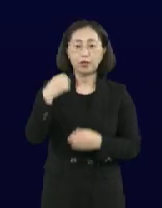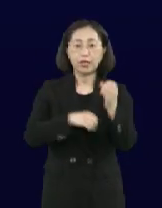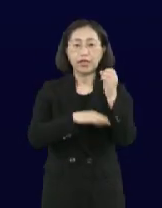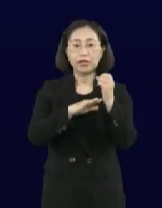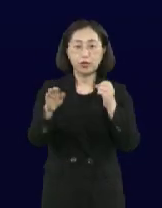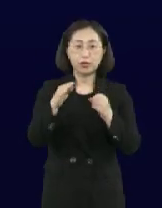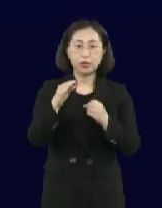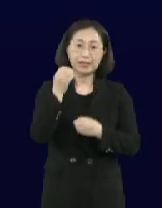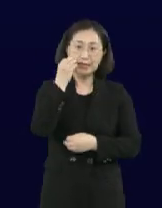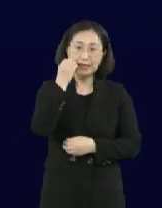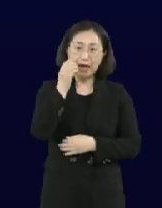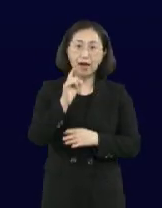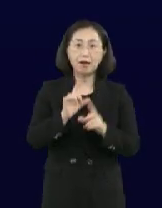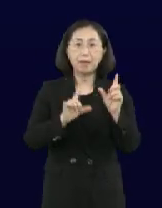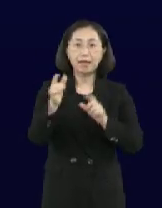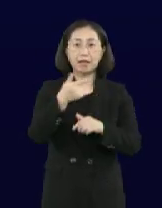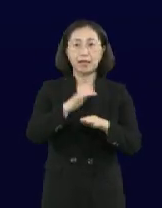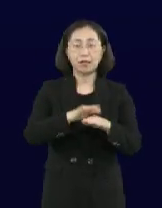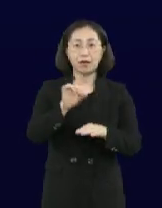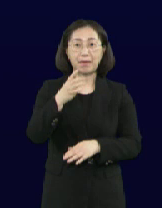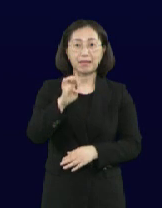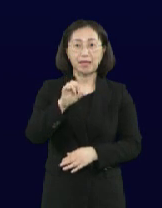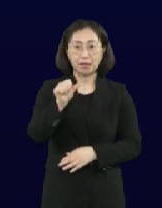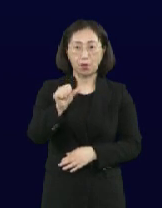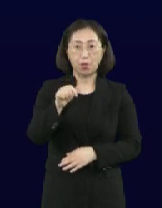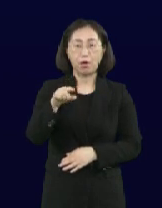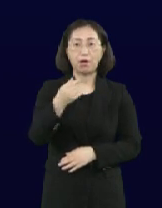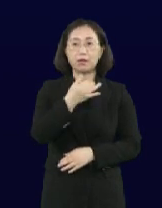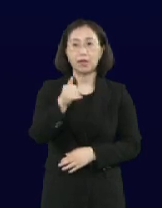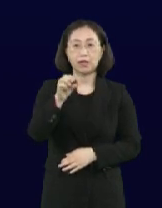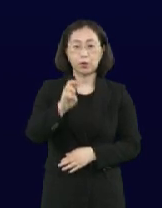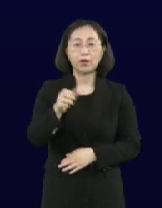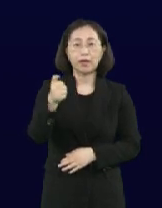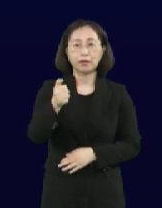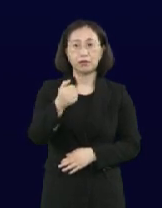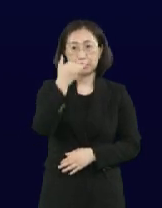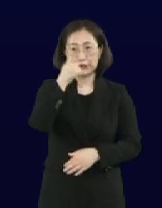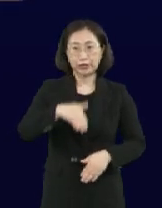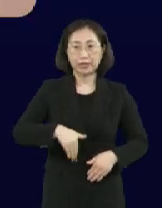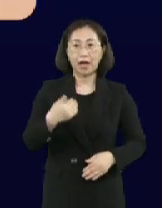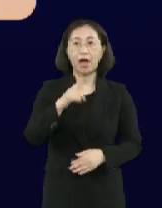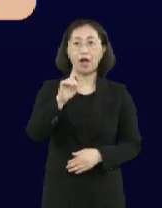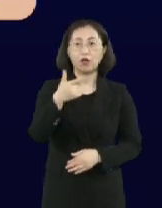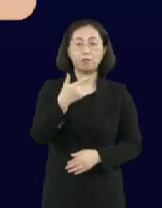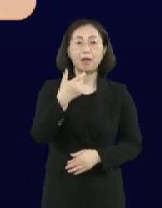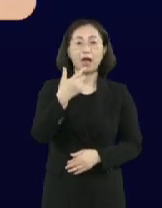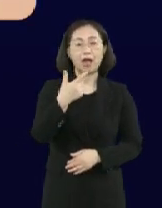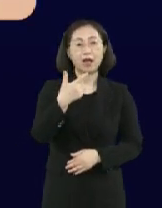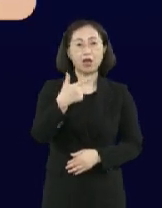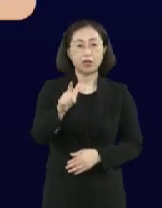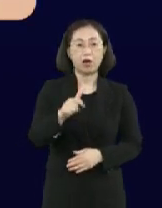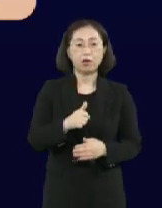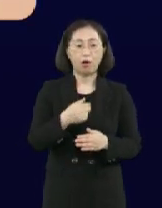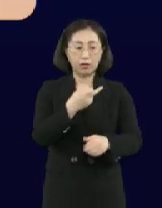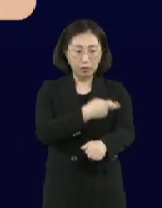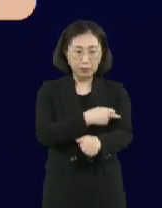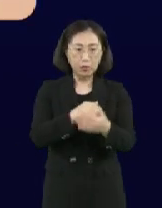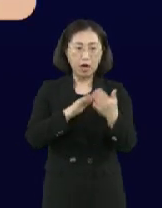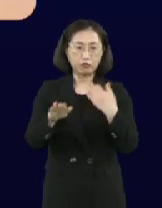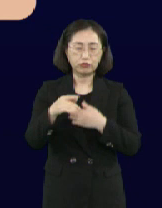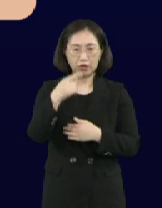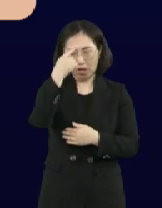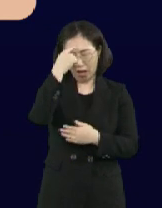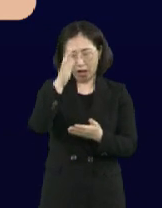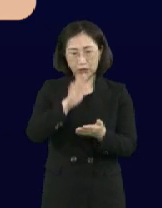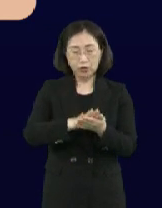기준 백신 이상 반응이 대전 145건, 세종 50건, 충남 606건으로 접종 후 발열과